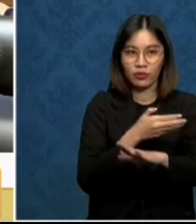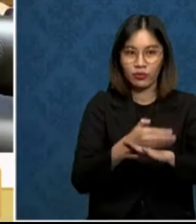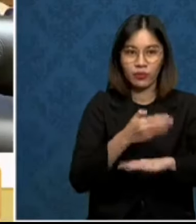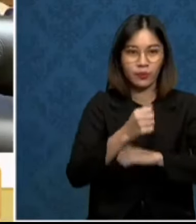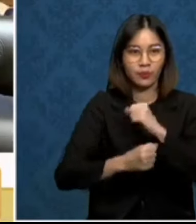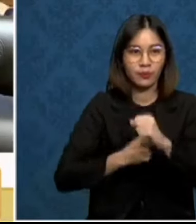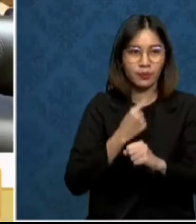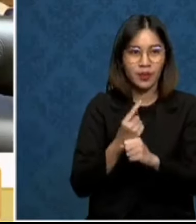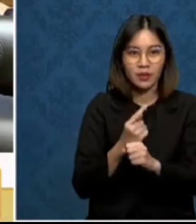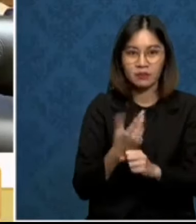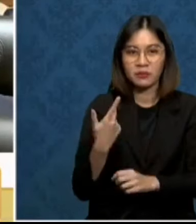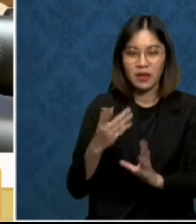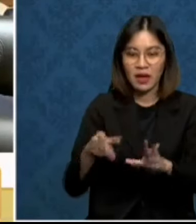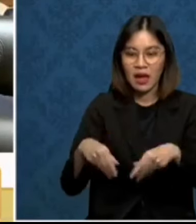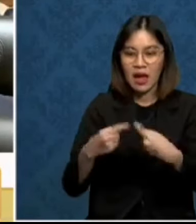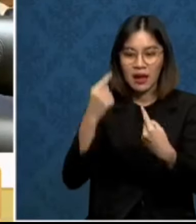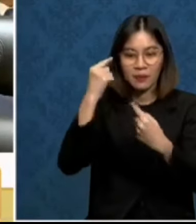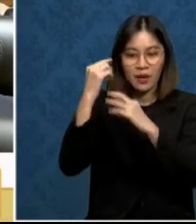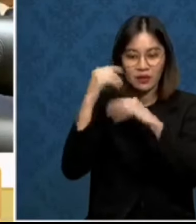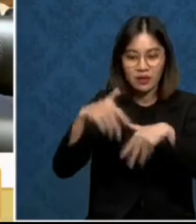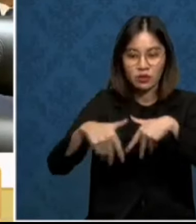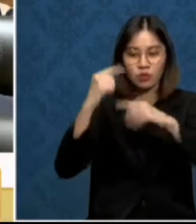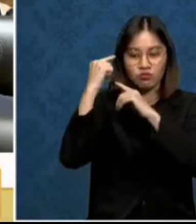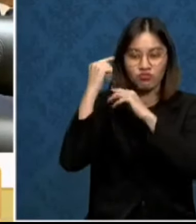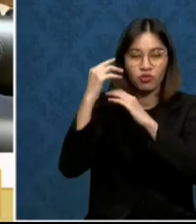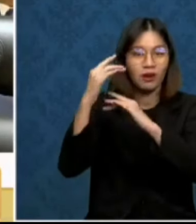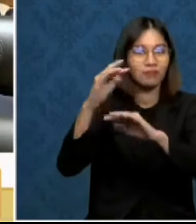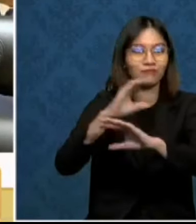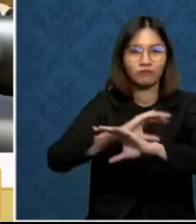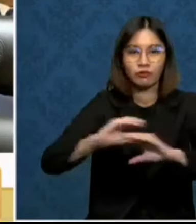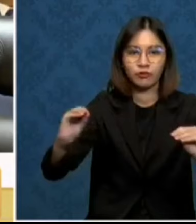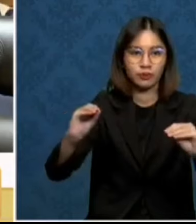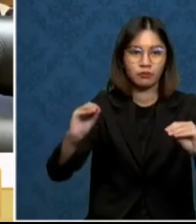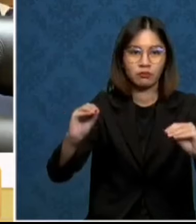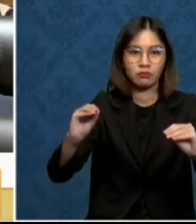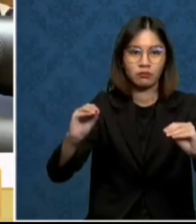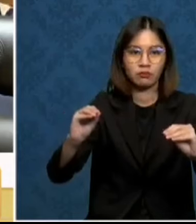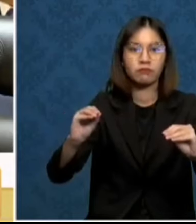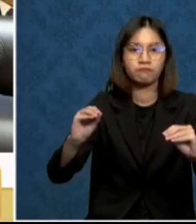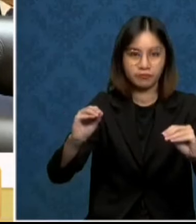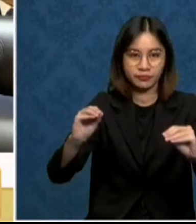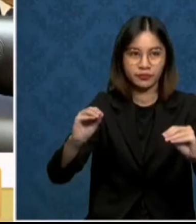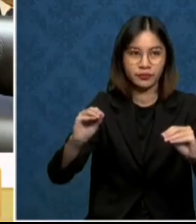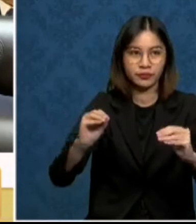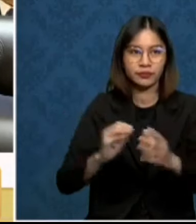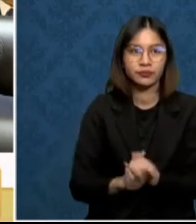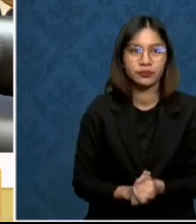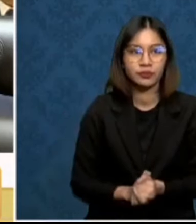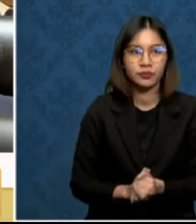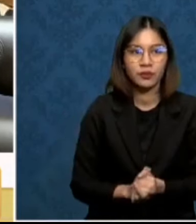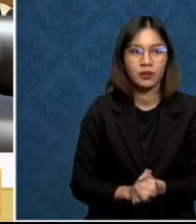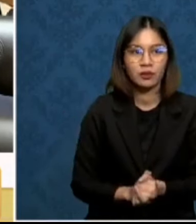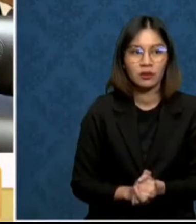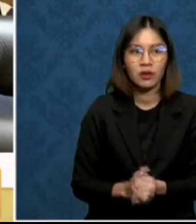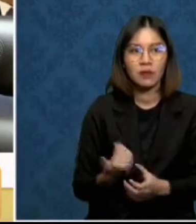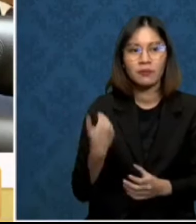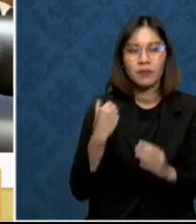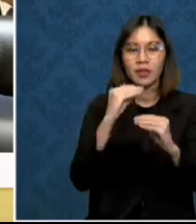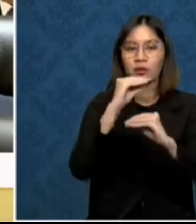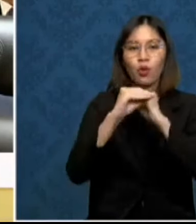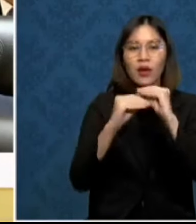อะไรให้ประชาชนหวังได้อีกแล้วนอกจากน้ำข้าวต้มชื่อจิอ wallet